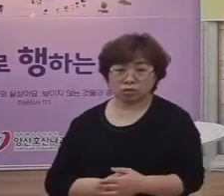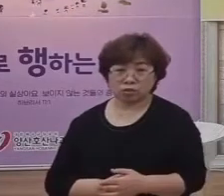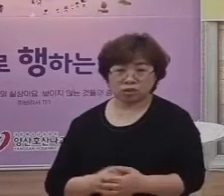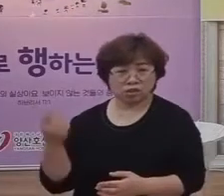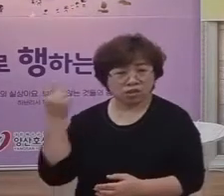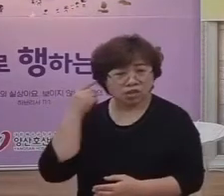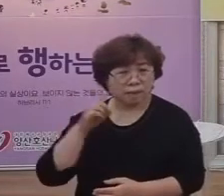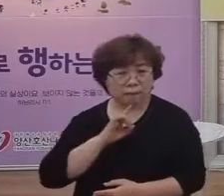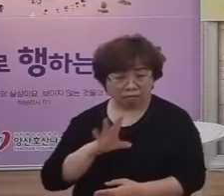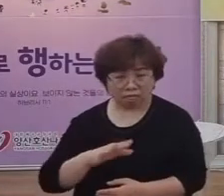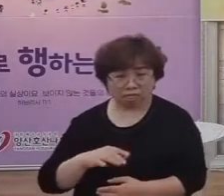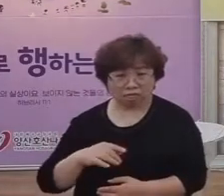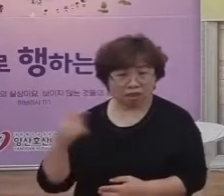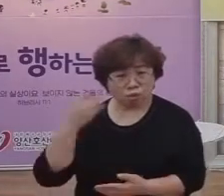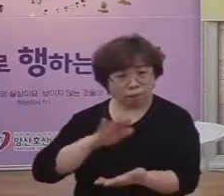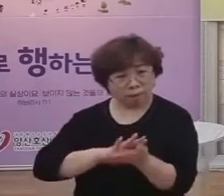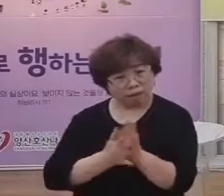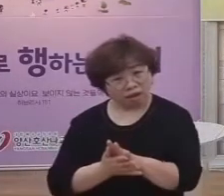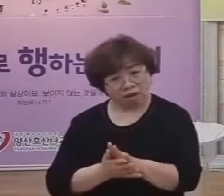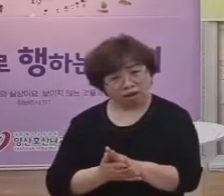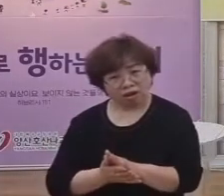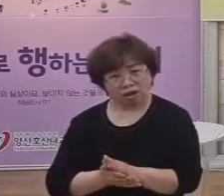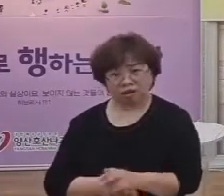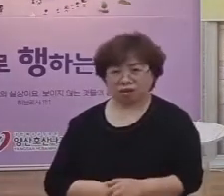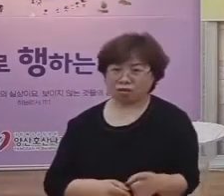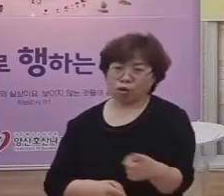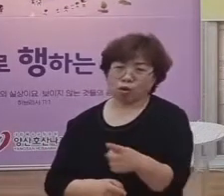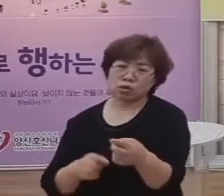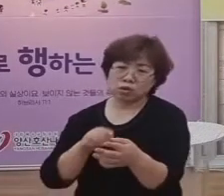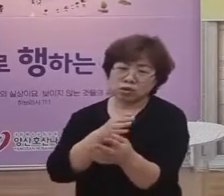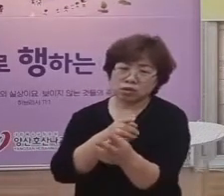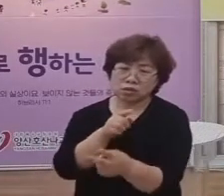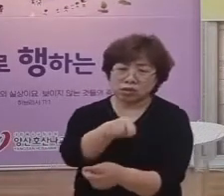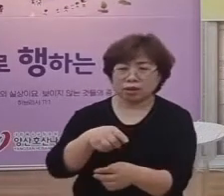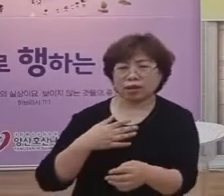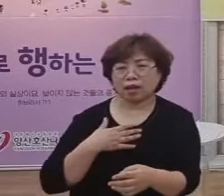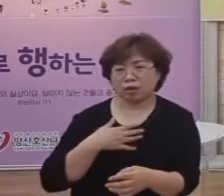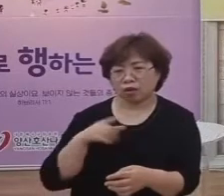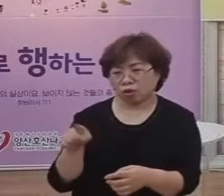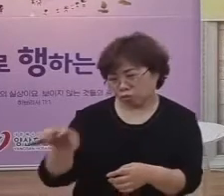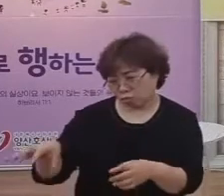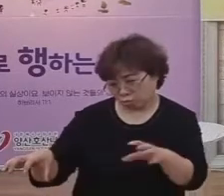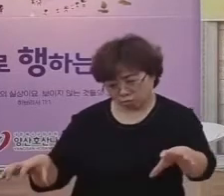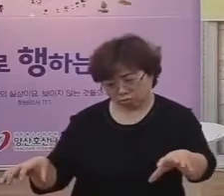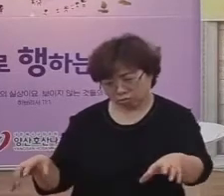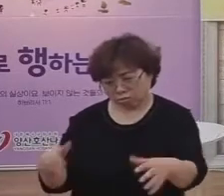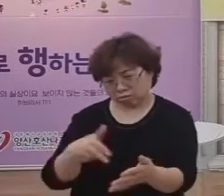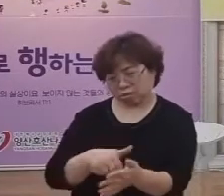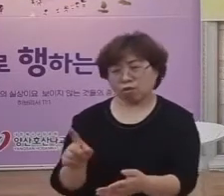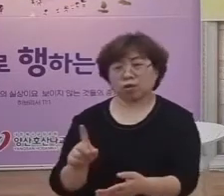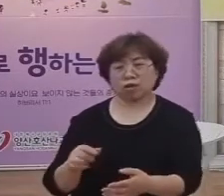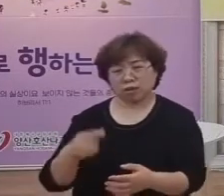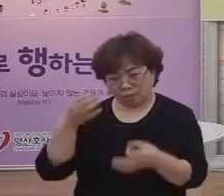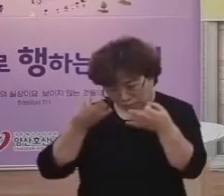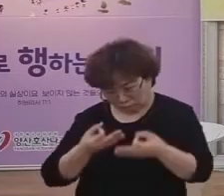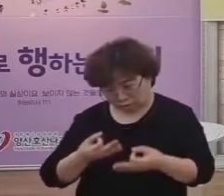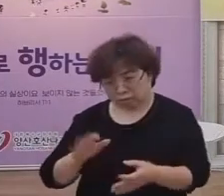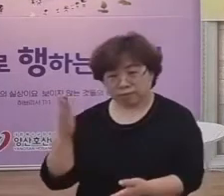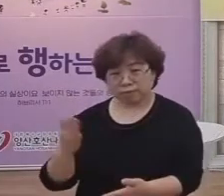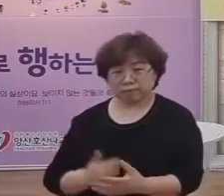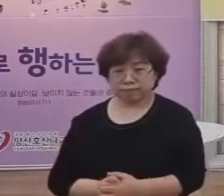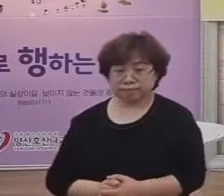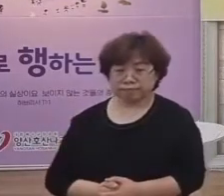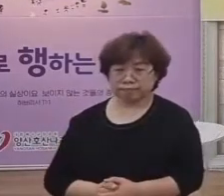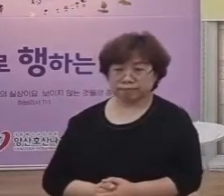이 두 부류를 말했는데 듣고 행하는 부류입니까? 아니면 듣기만 하는 부류입니까? 물론 때에 따라서는 그 말씀 듣고 행할 수